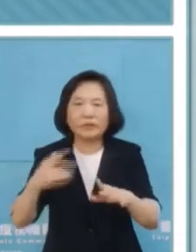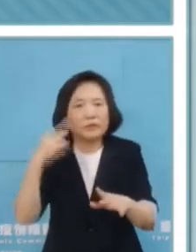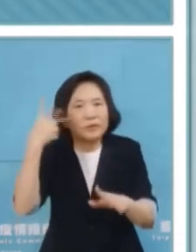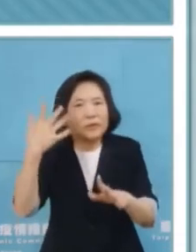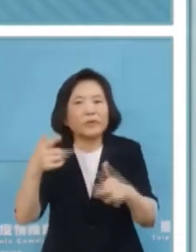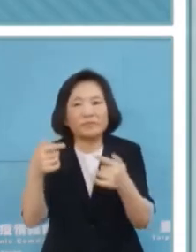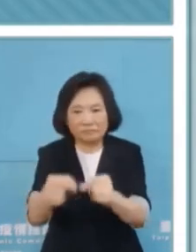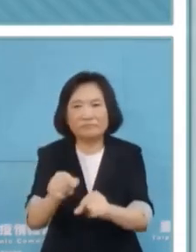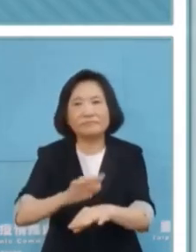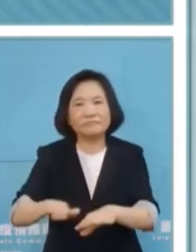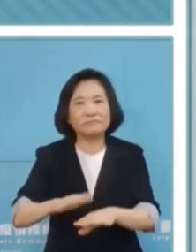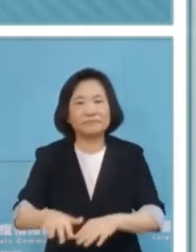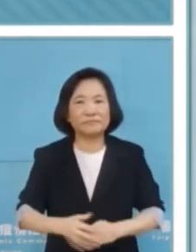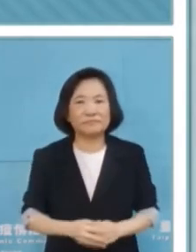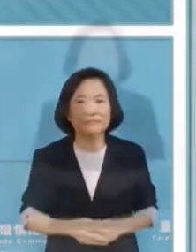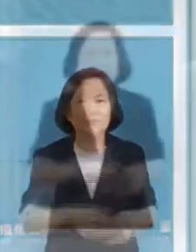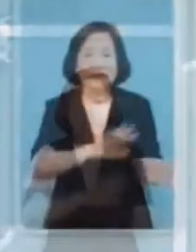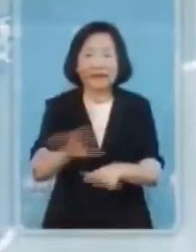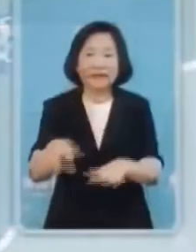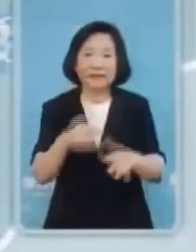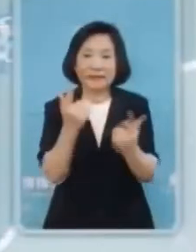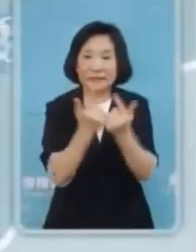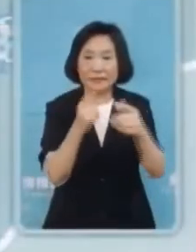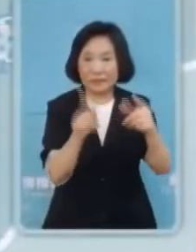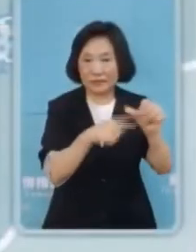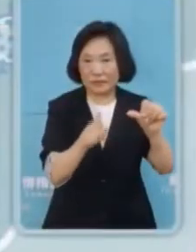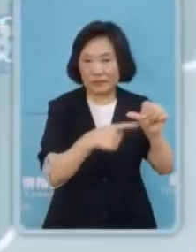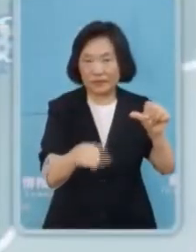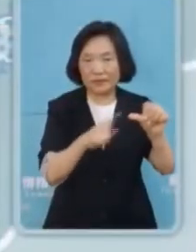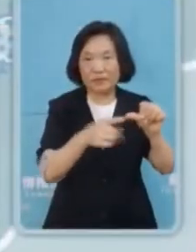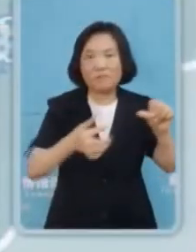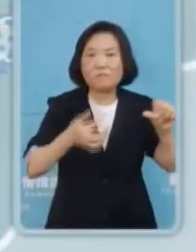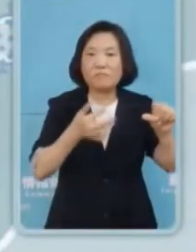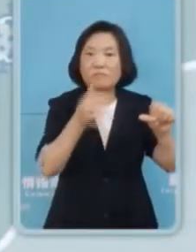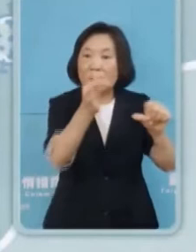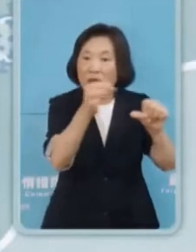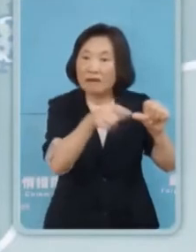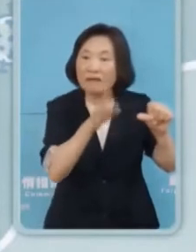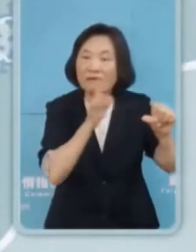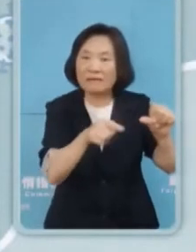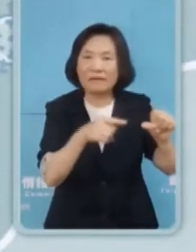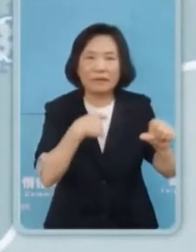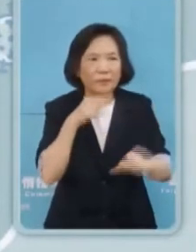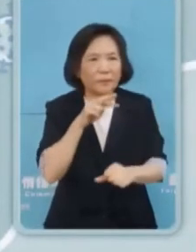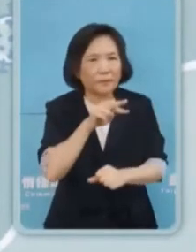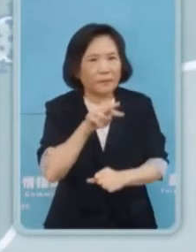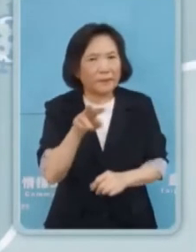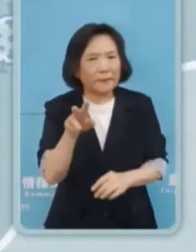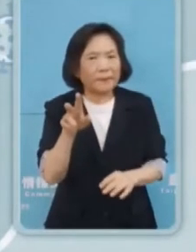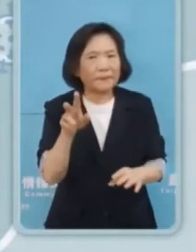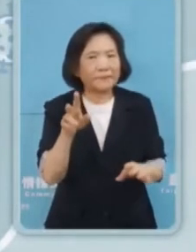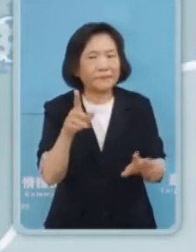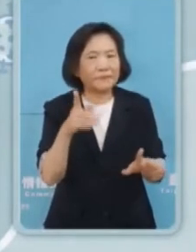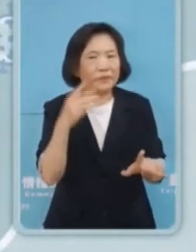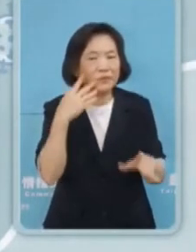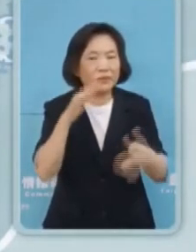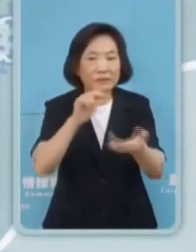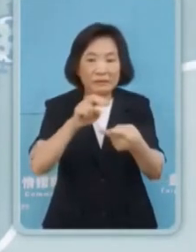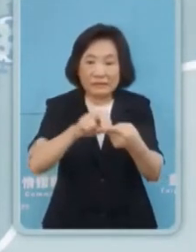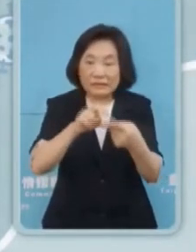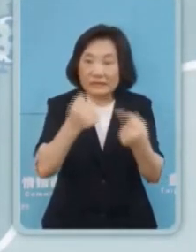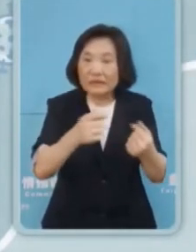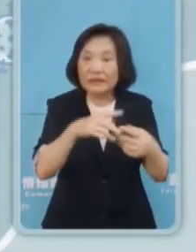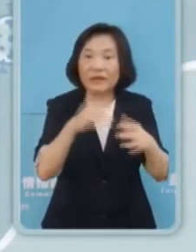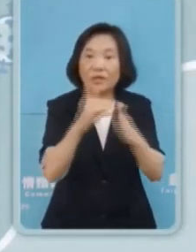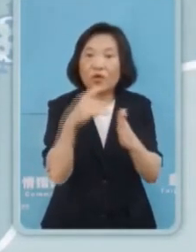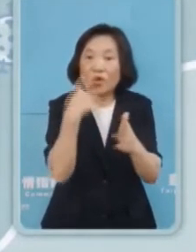今天这个五例里面哦，如同我以前讲的哦，只看这个户籍所在地，其实不